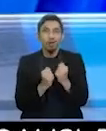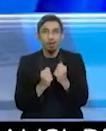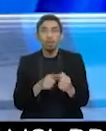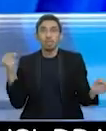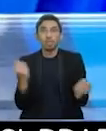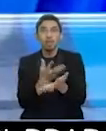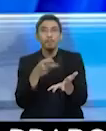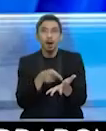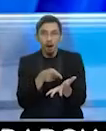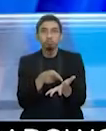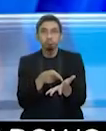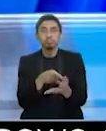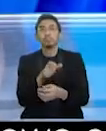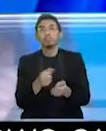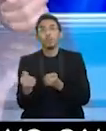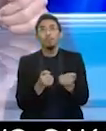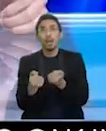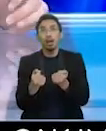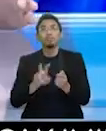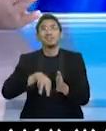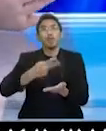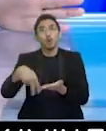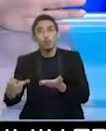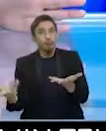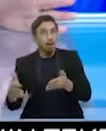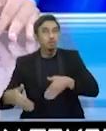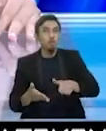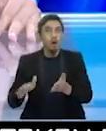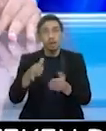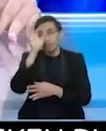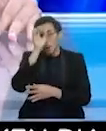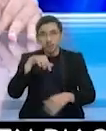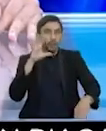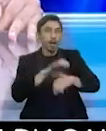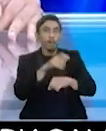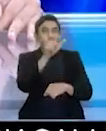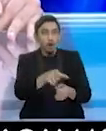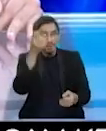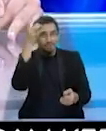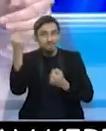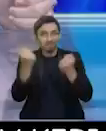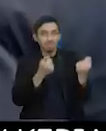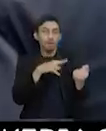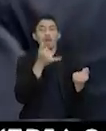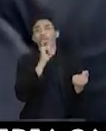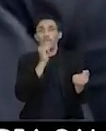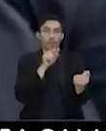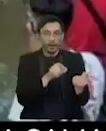yang ditabrak pengemudi mobil hingga jatuh ke sungai. Polisi telah menangkap pengendara mobil yang kabur.